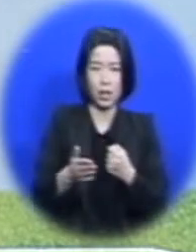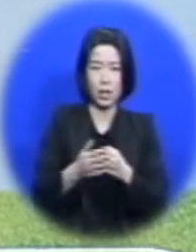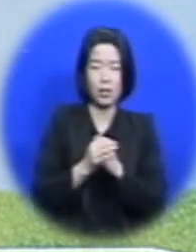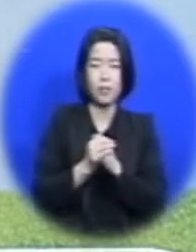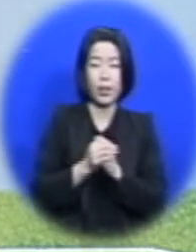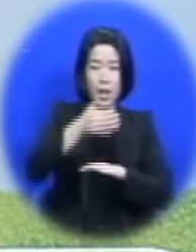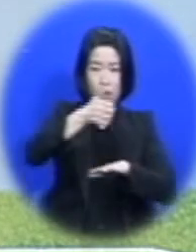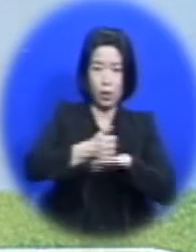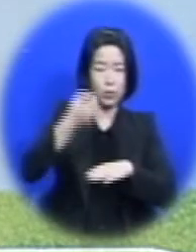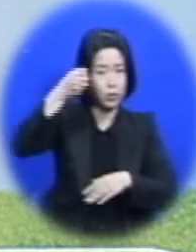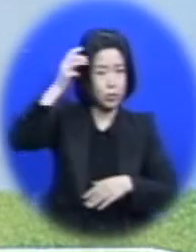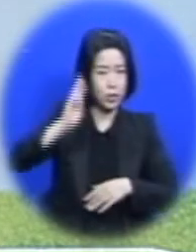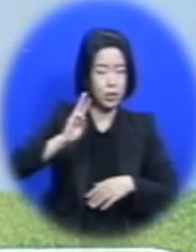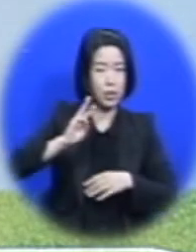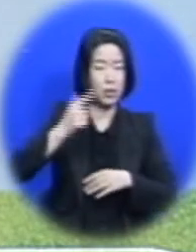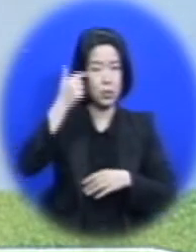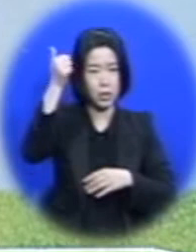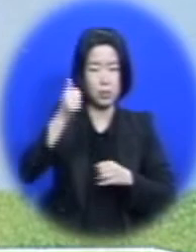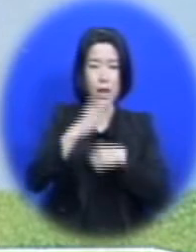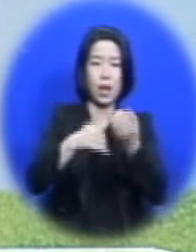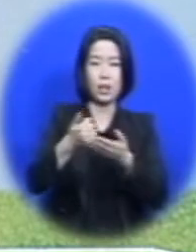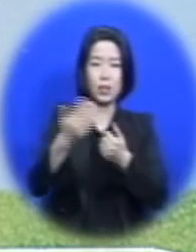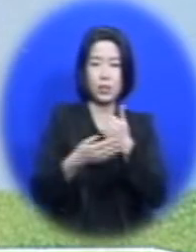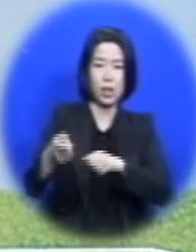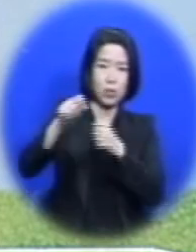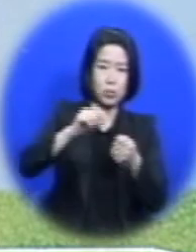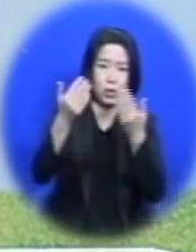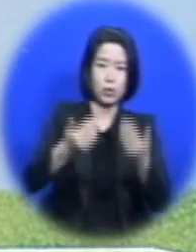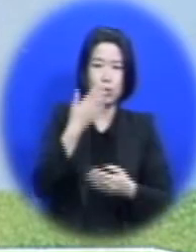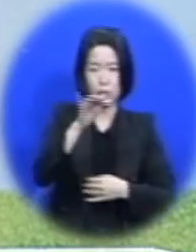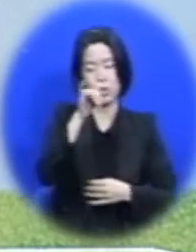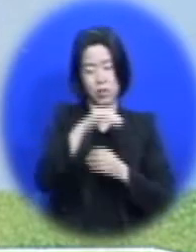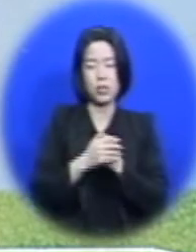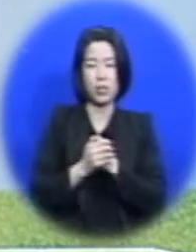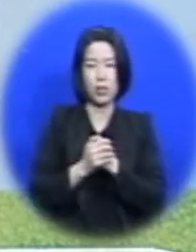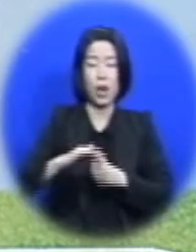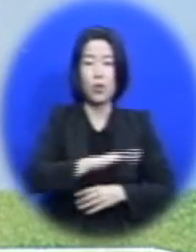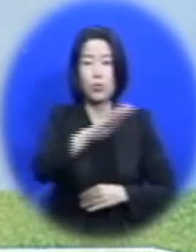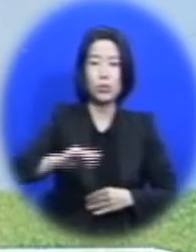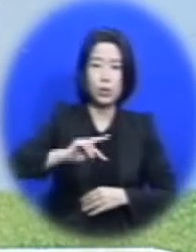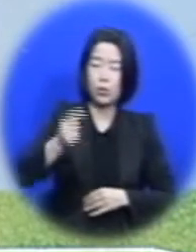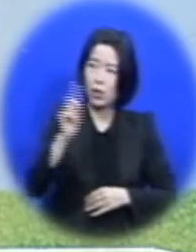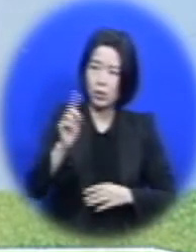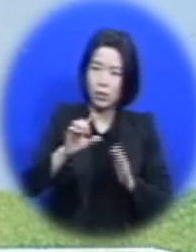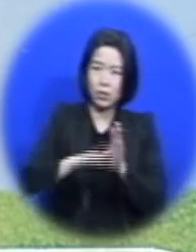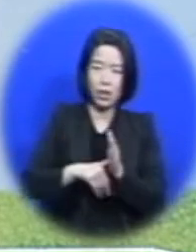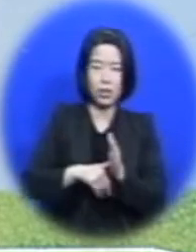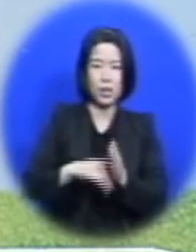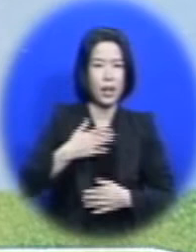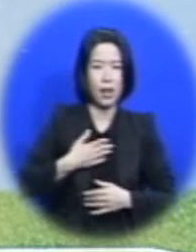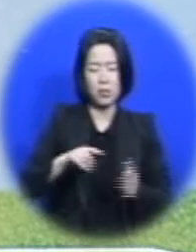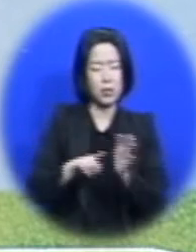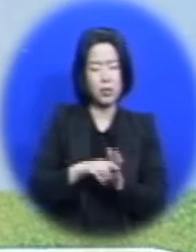결국은 네슬레 목사님에게 하나님께서 은혜를 부어주실 수 가 있었어요 우리도 어떤 때는 정말 나는 믿음이